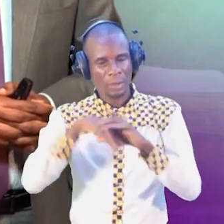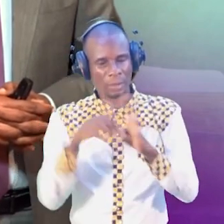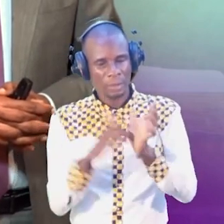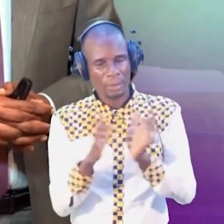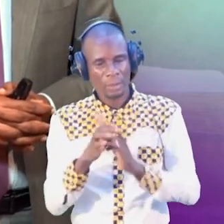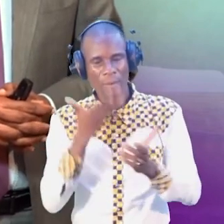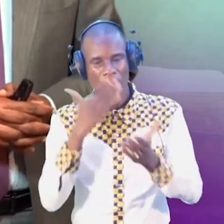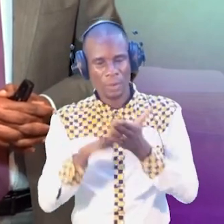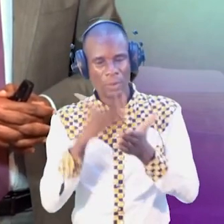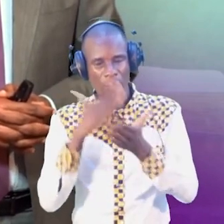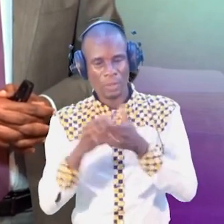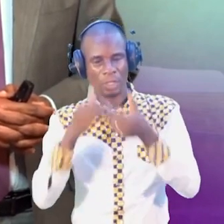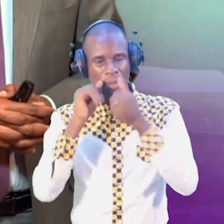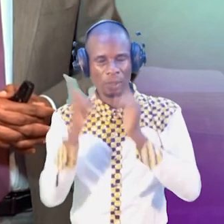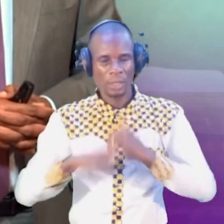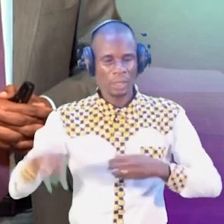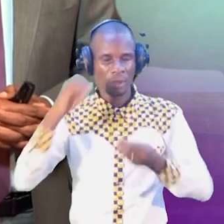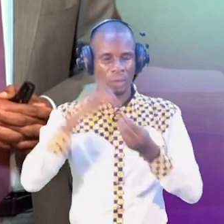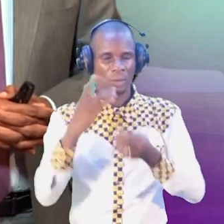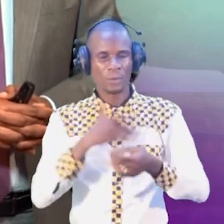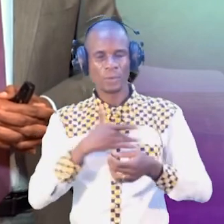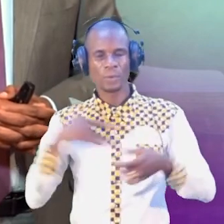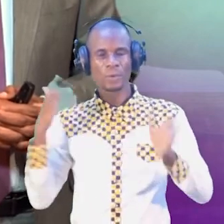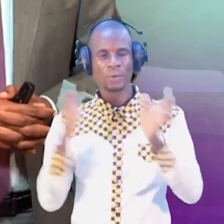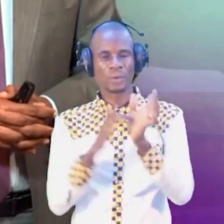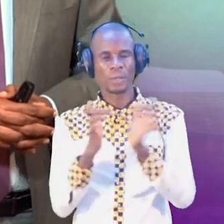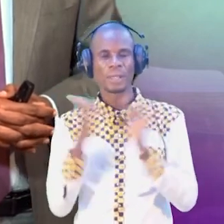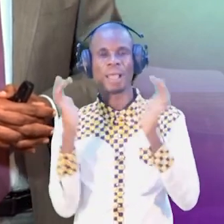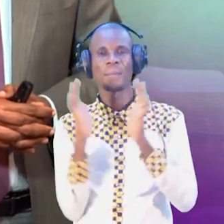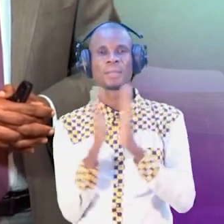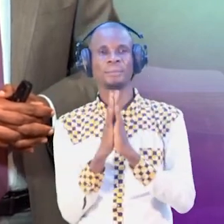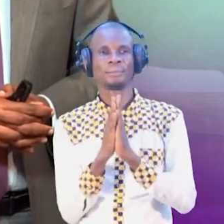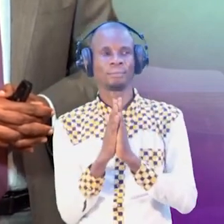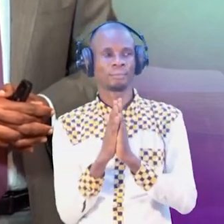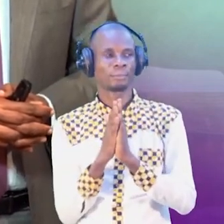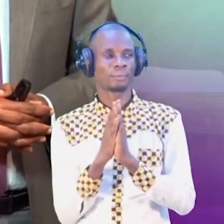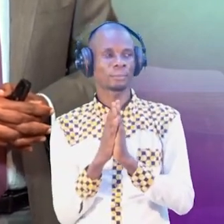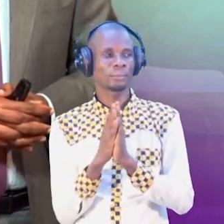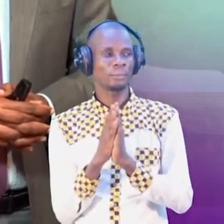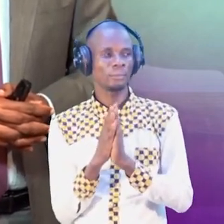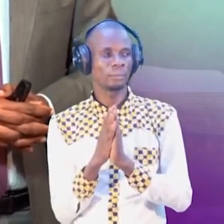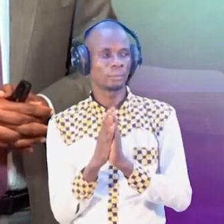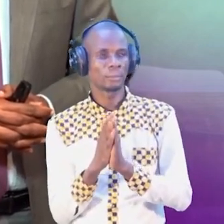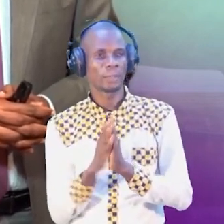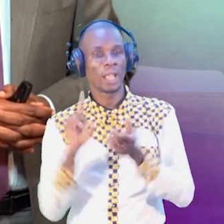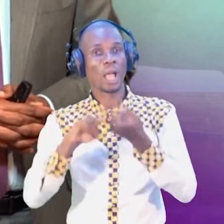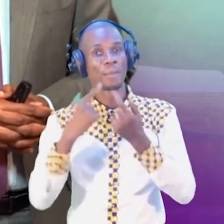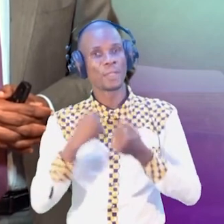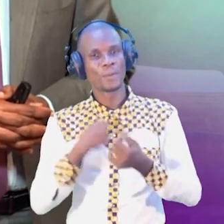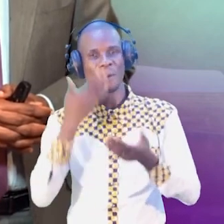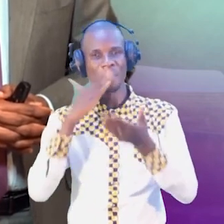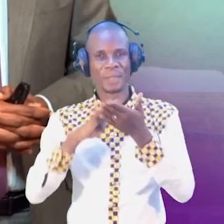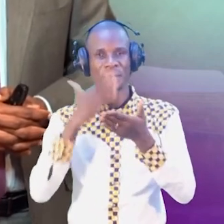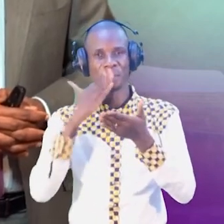ya libota na yo ezali kobatela mibeko na yo mpe kondima na Yesu Kristo. Matondi mingi ya kopambola biso lisusu na kombo na